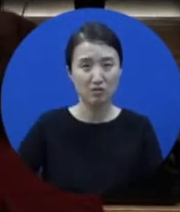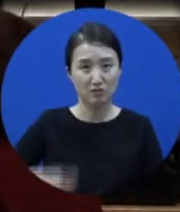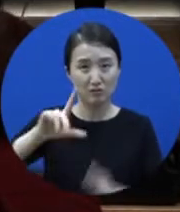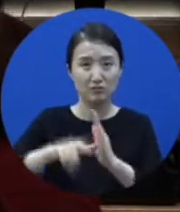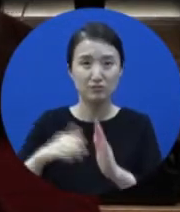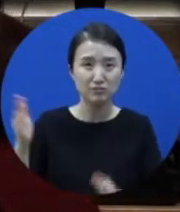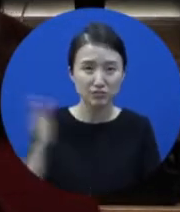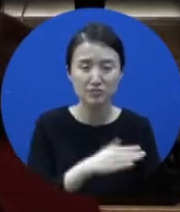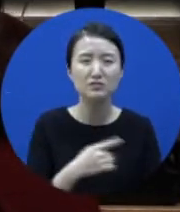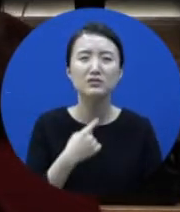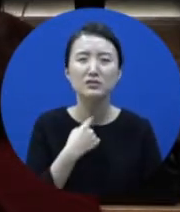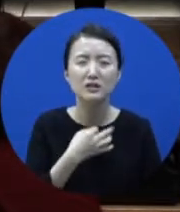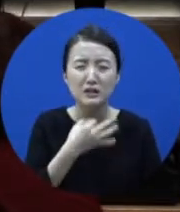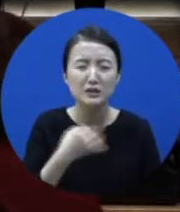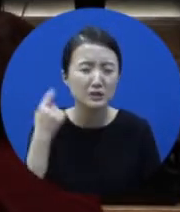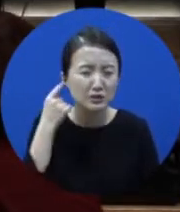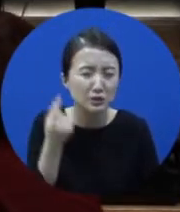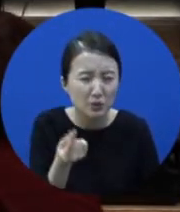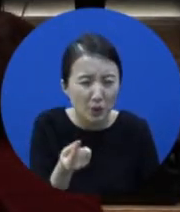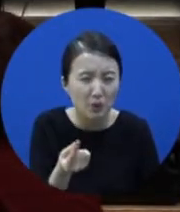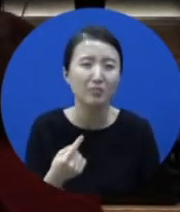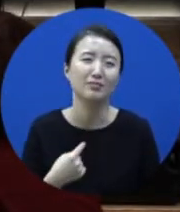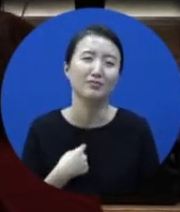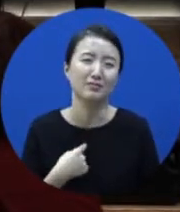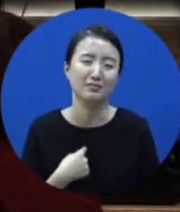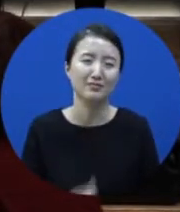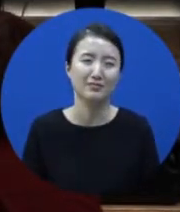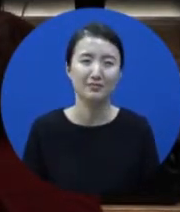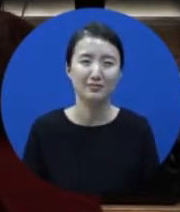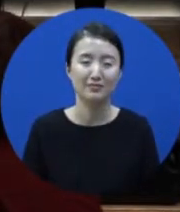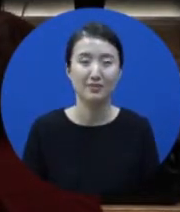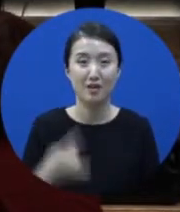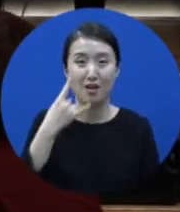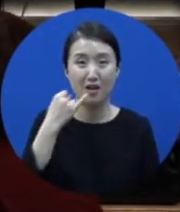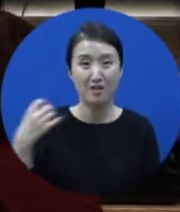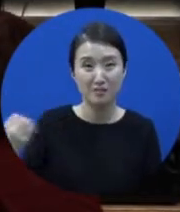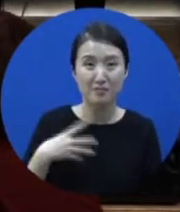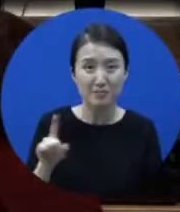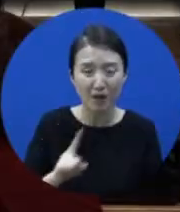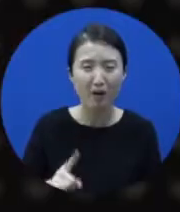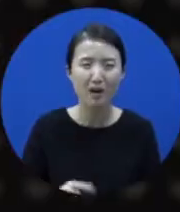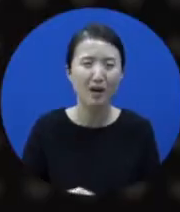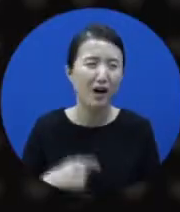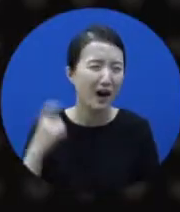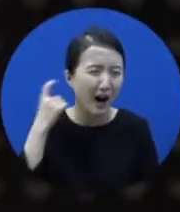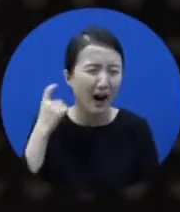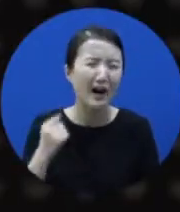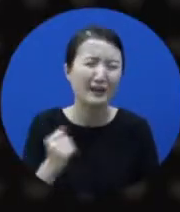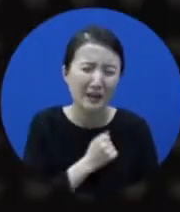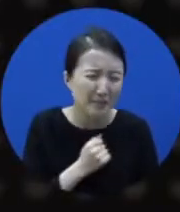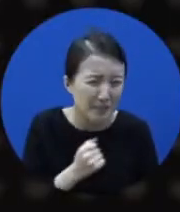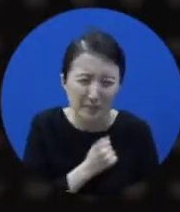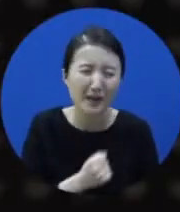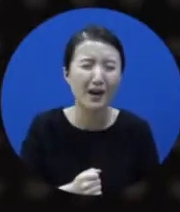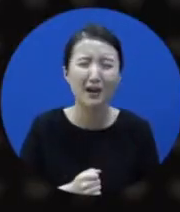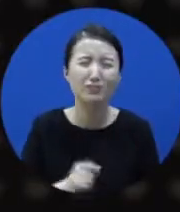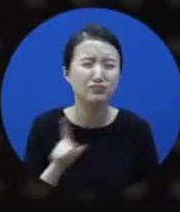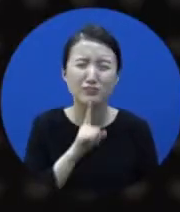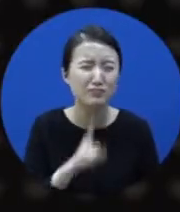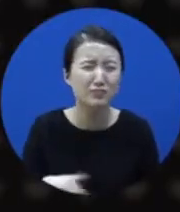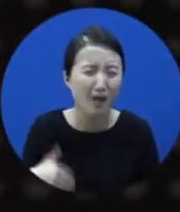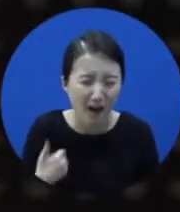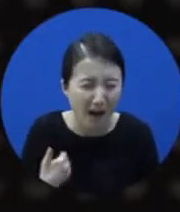들어가는 목소리에 저희 어머님이 늘 이렇게 말씀하셨습니다. 아유, 네 목소리 들으면 너무 답답해. 얘 소리 좀 크게 해.